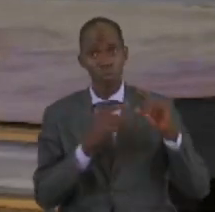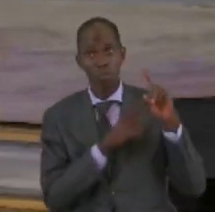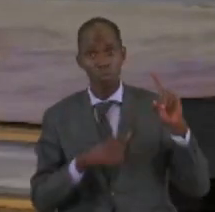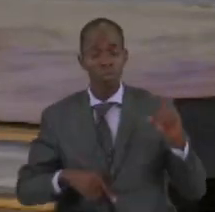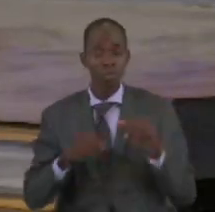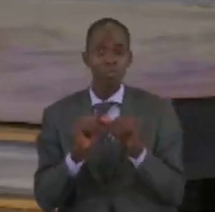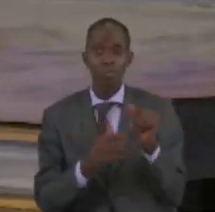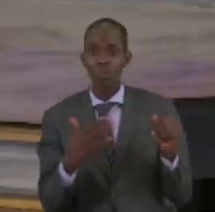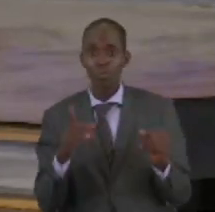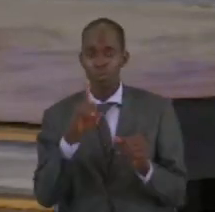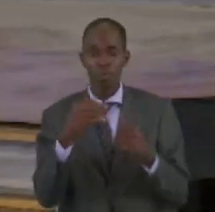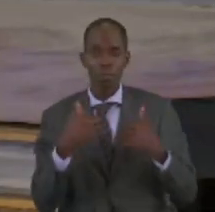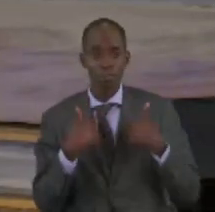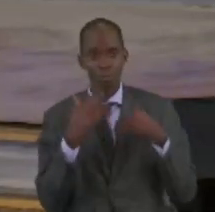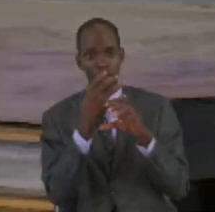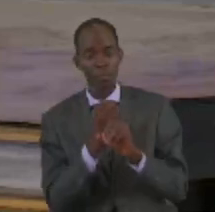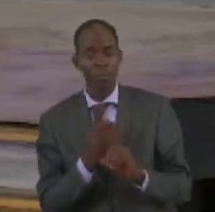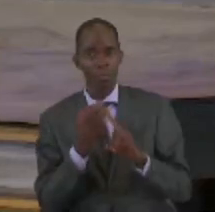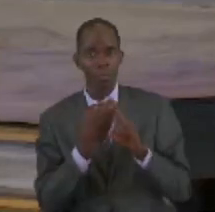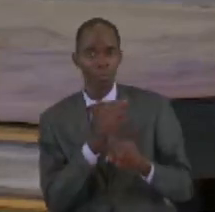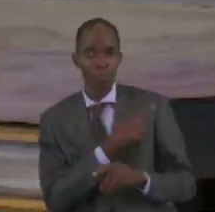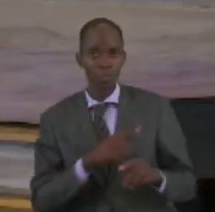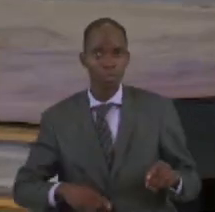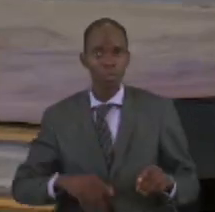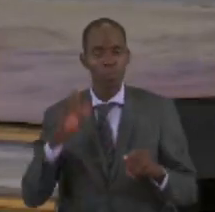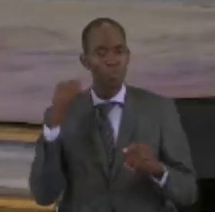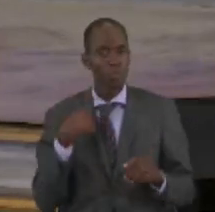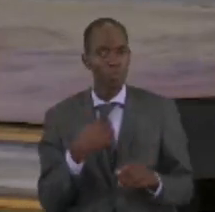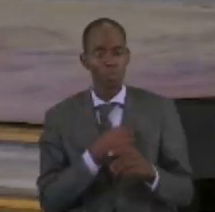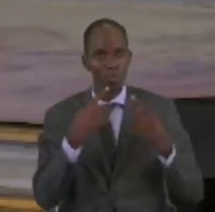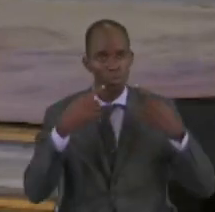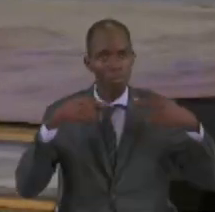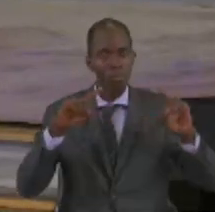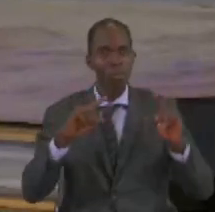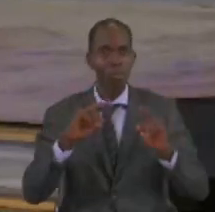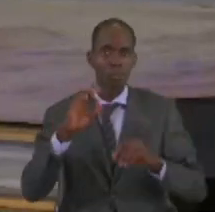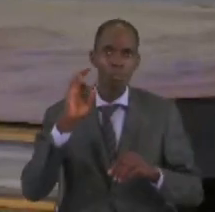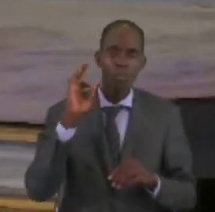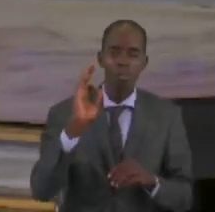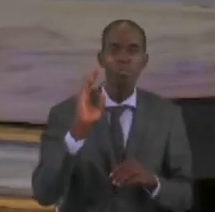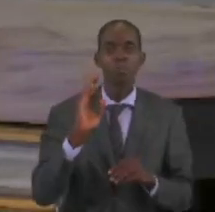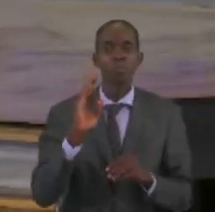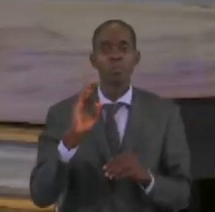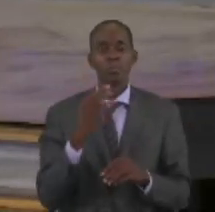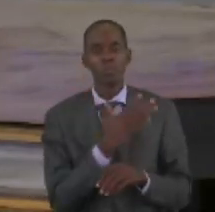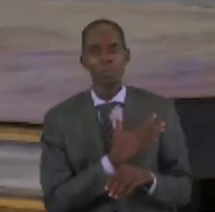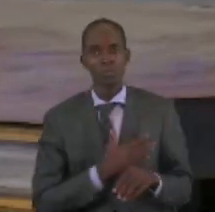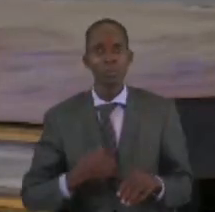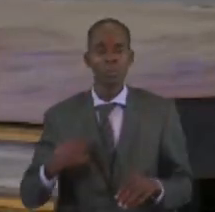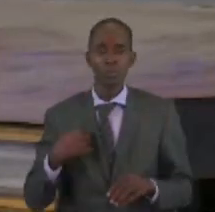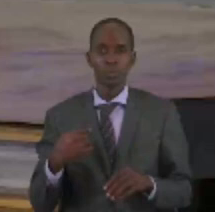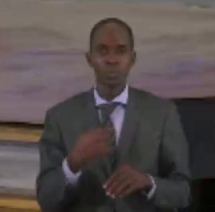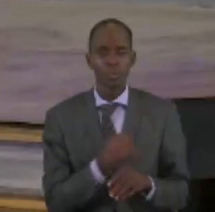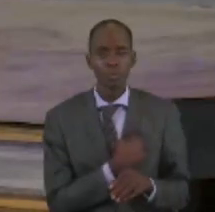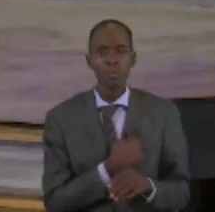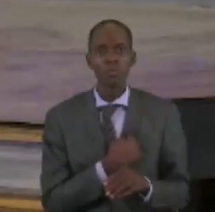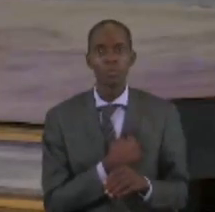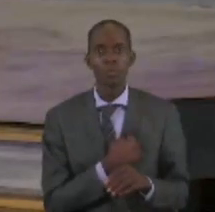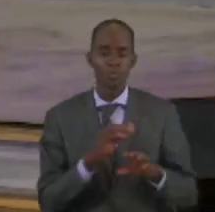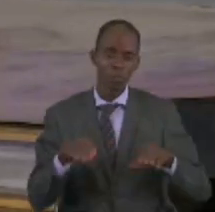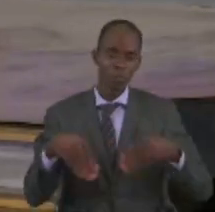Seigneur, tout ce que nous avons reçu du Seigneur, nous devons le déclarer, le prêcher, le proclamer. Et